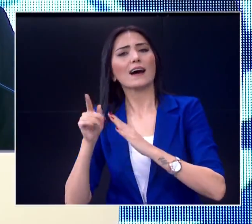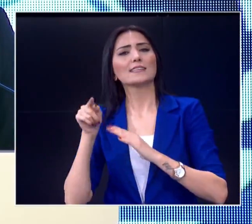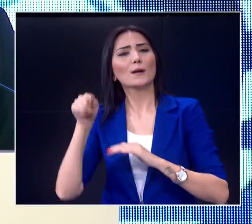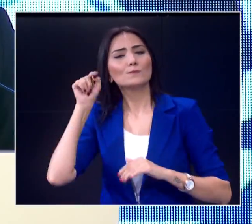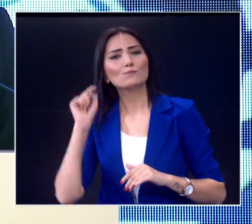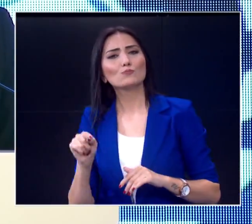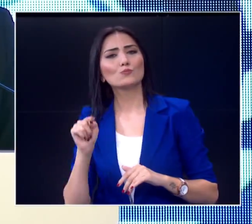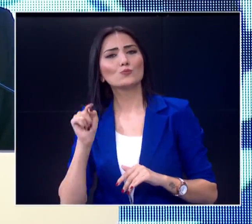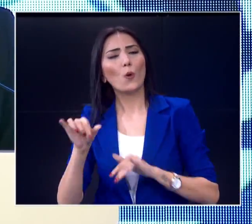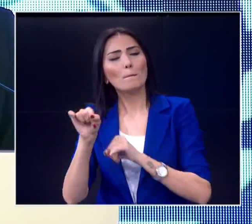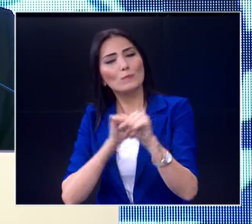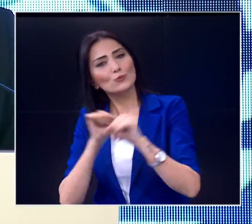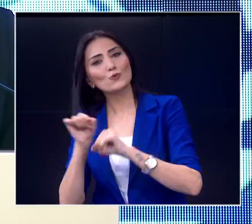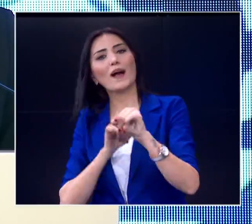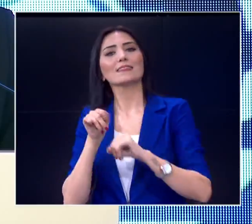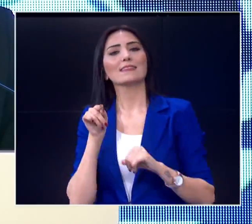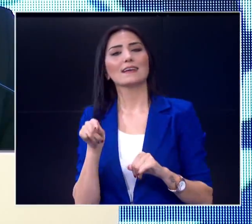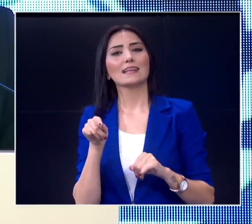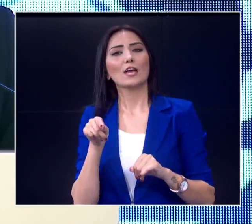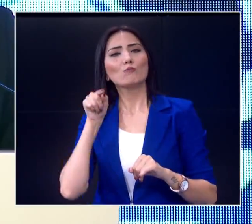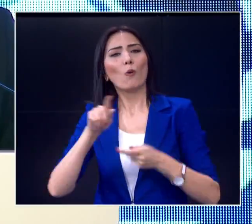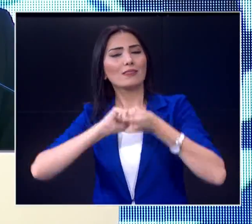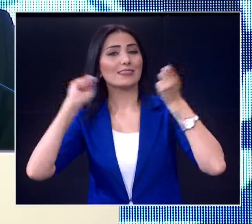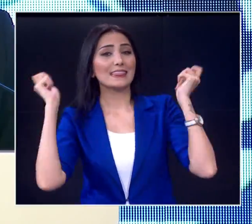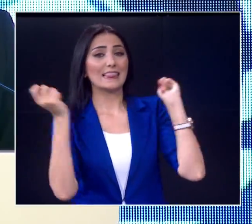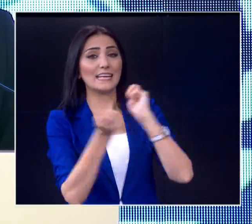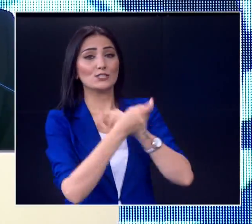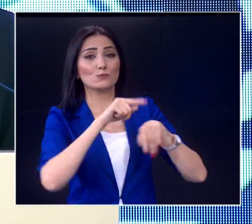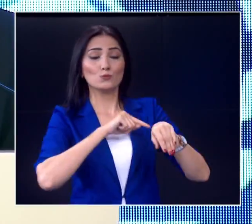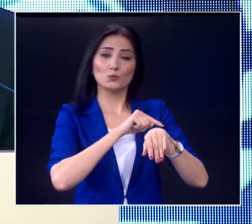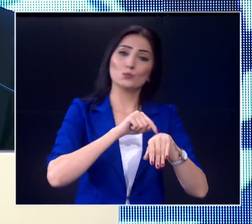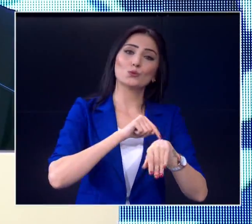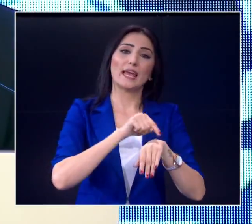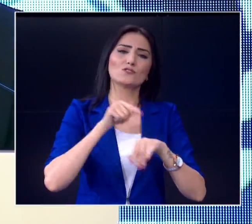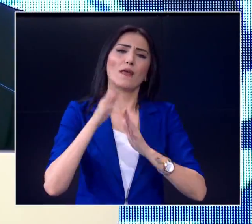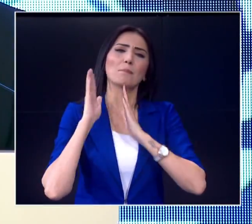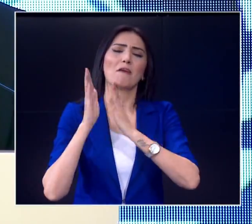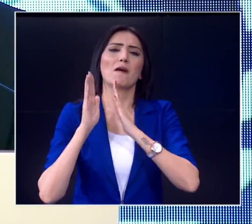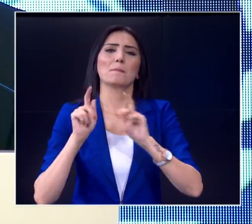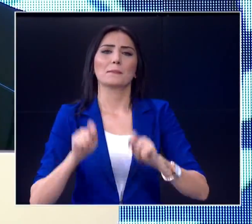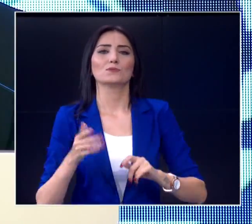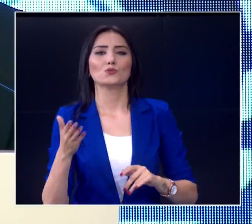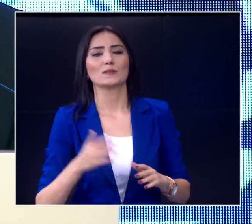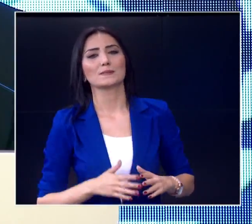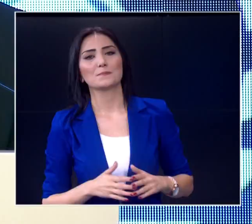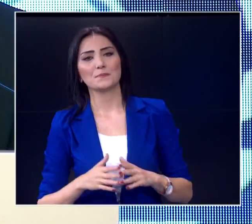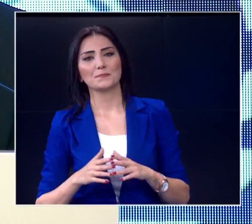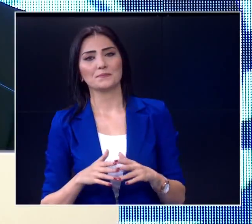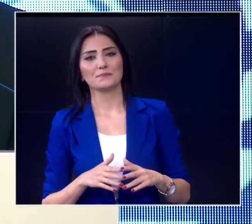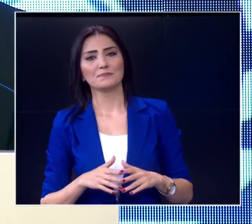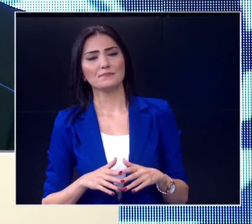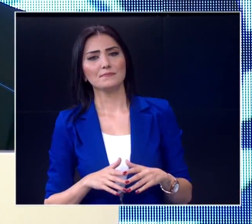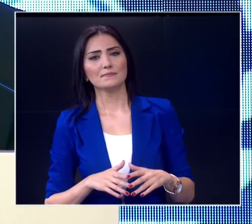bu mücadeleyi, bu değişim sürecini devam ettireceğiz.